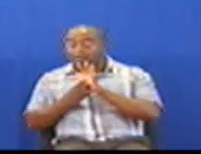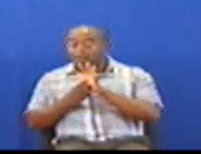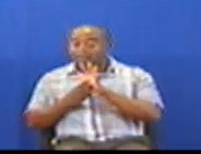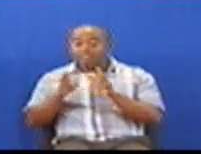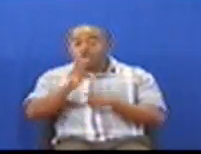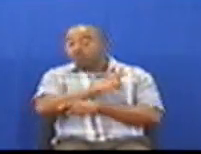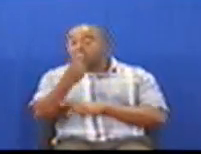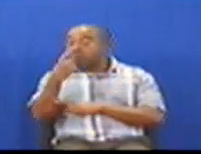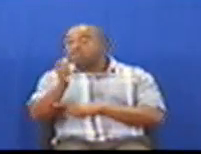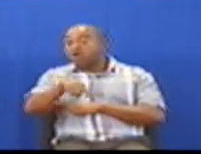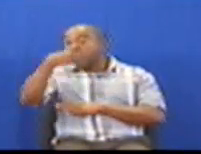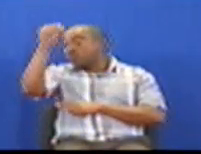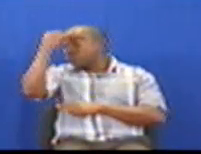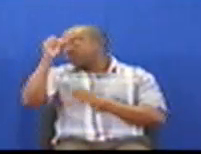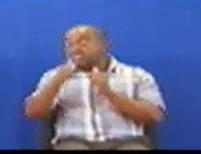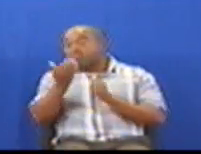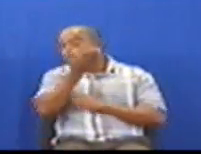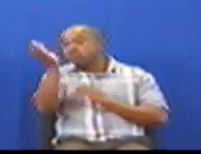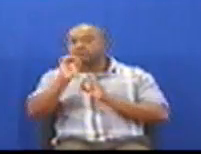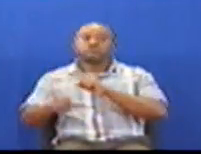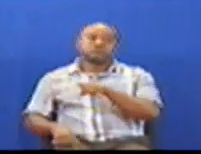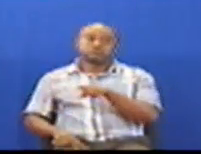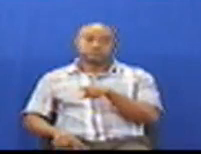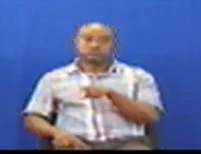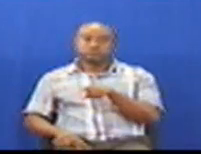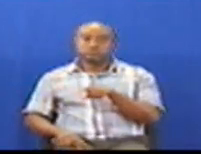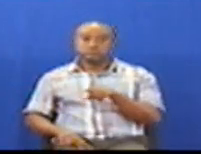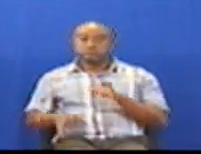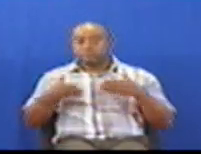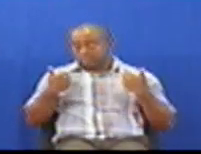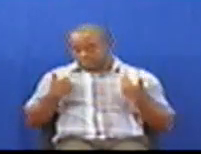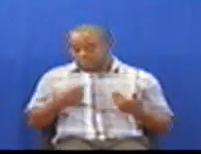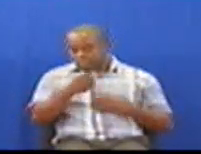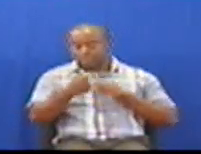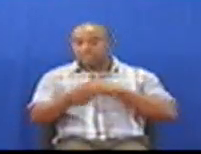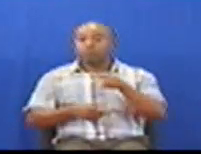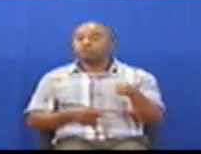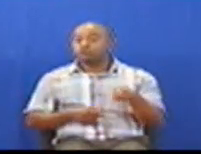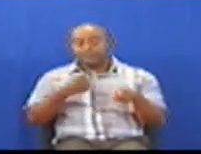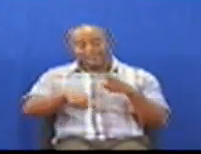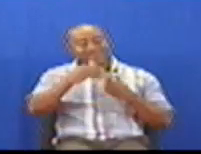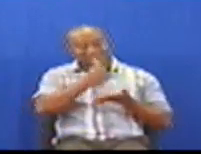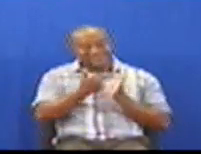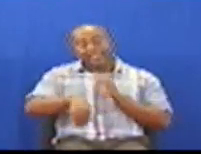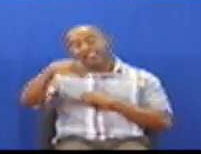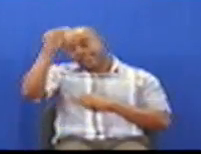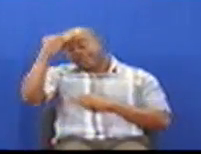hawa hawajifunzi jambo lolote lile. Hawapati changamoto mpya hususan katika sekta ya elimu. Wakati mwingine unaona kwamba